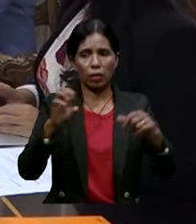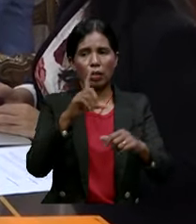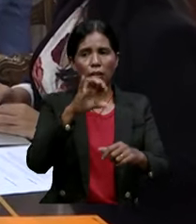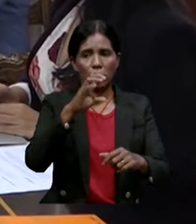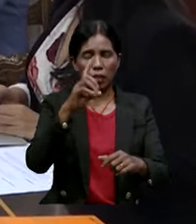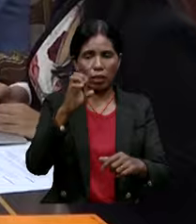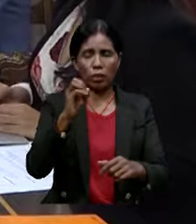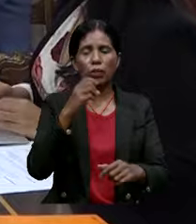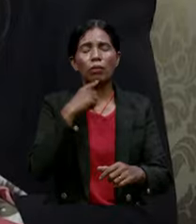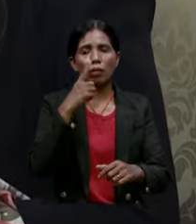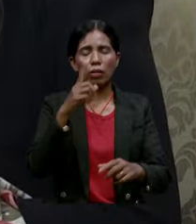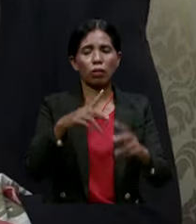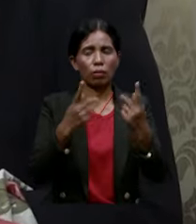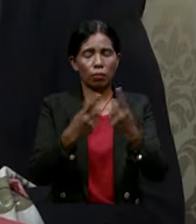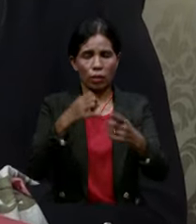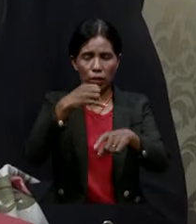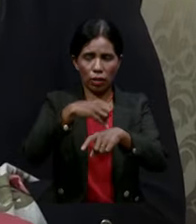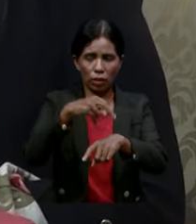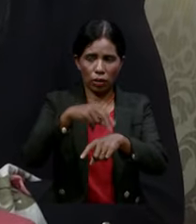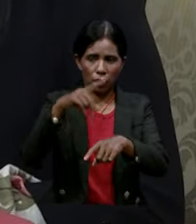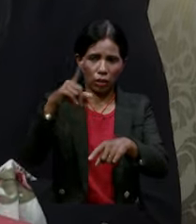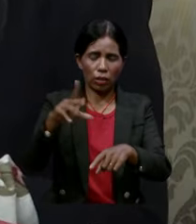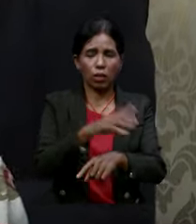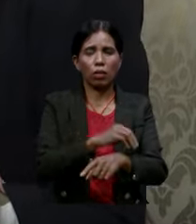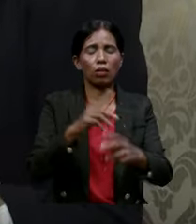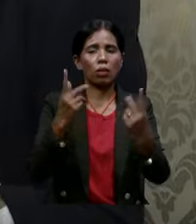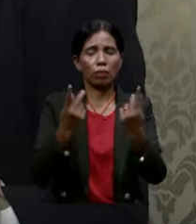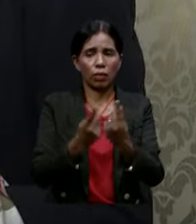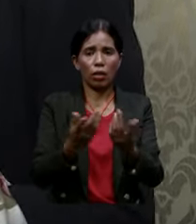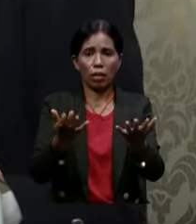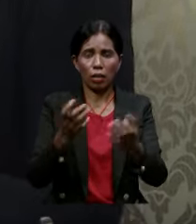ona katak empresa internasional Tsuneishi Company